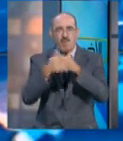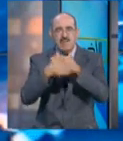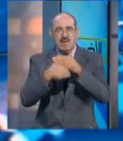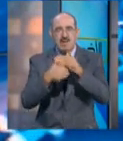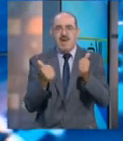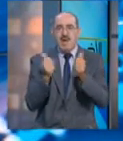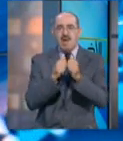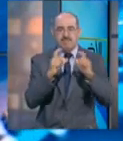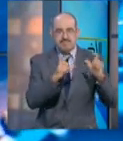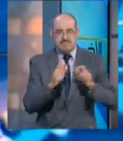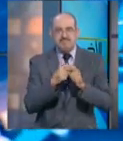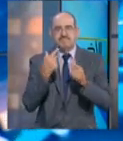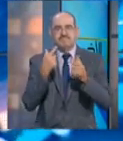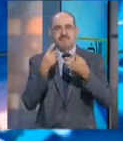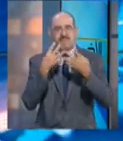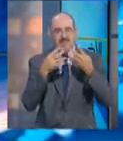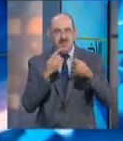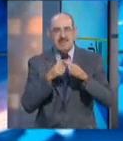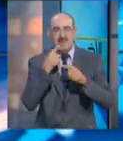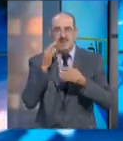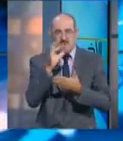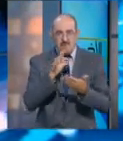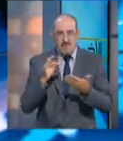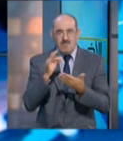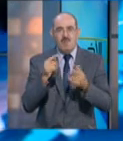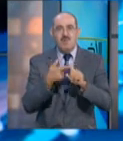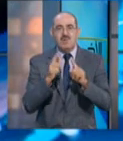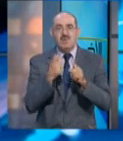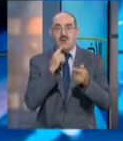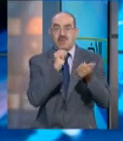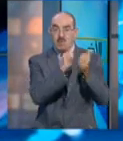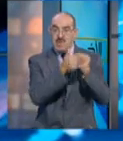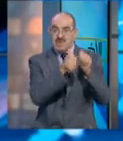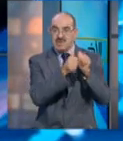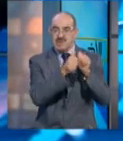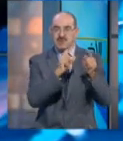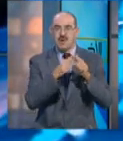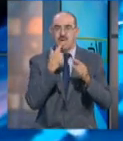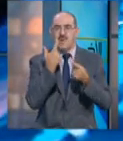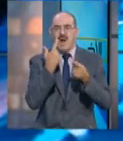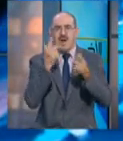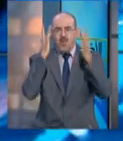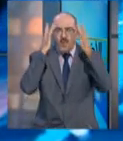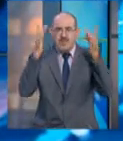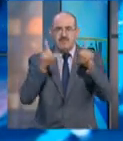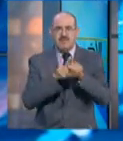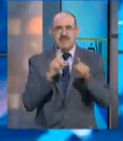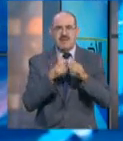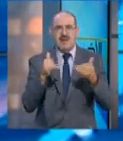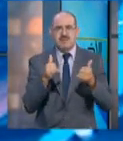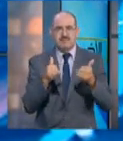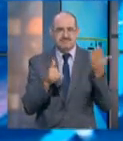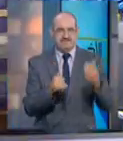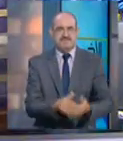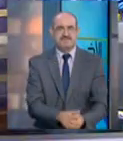وما يصاحبها من أعشاب وبهارات ومهارات أيضا ضمن مسابقة منتدى جذور الثقافة الجزائرية. وهبة